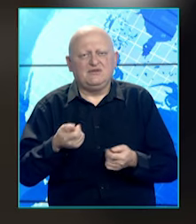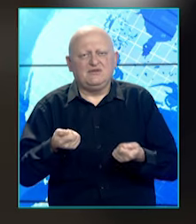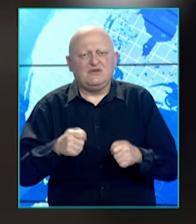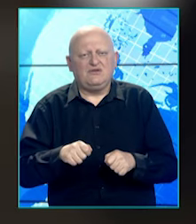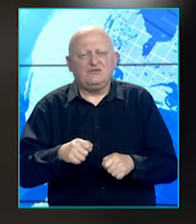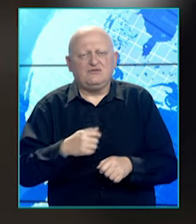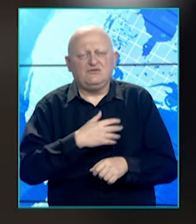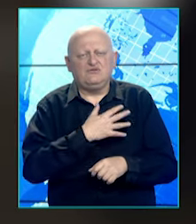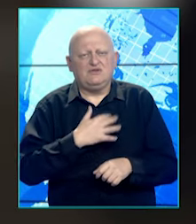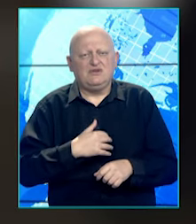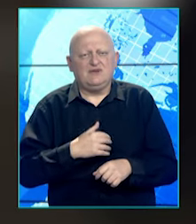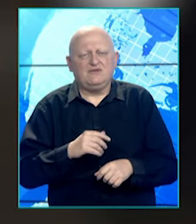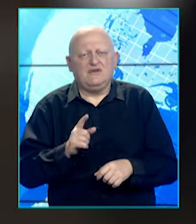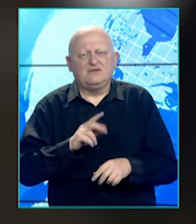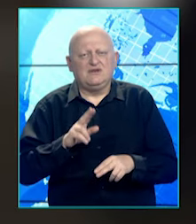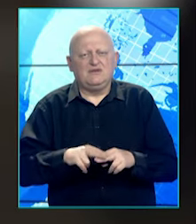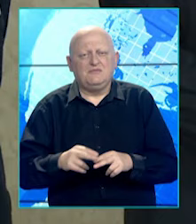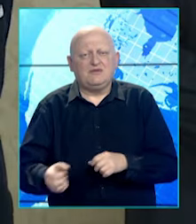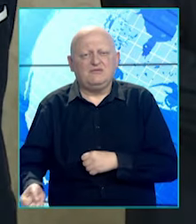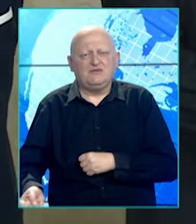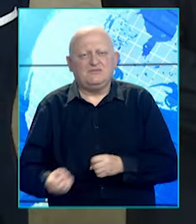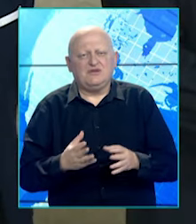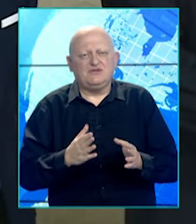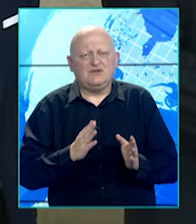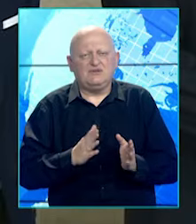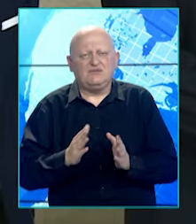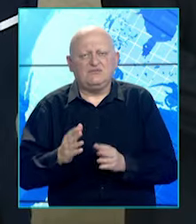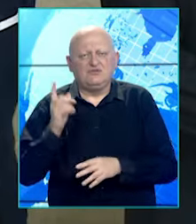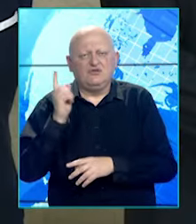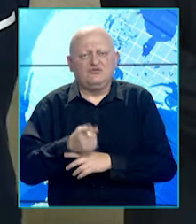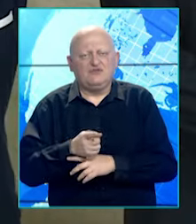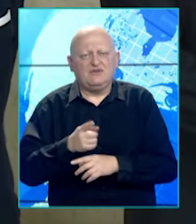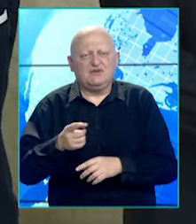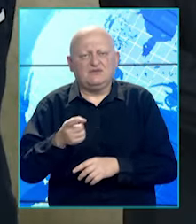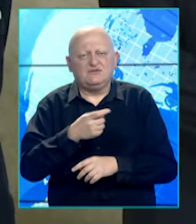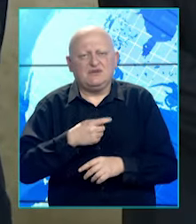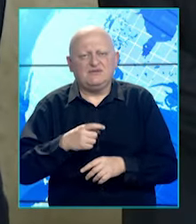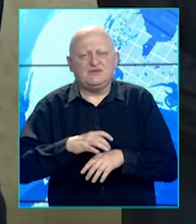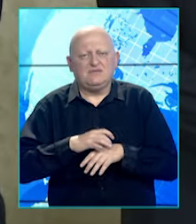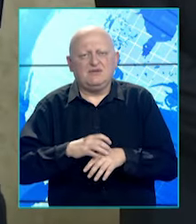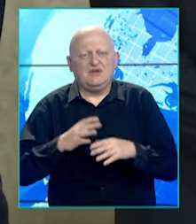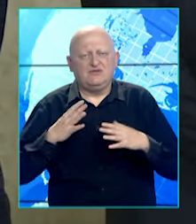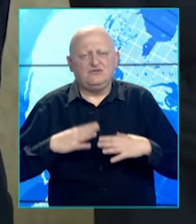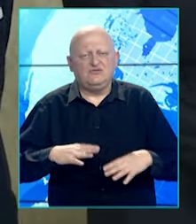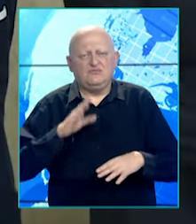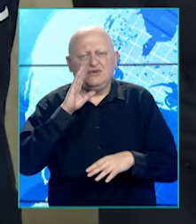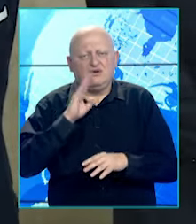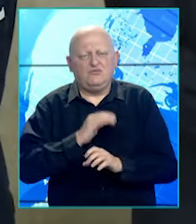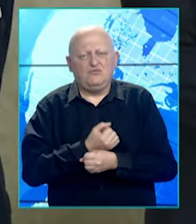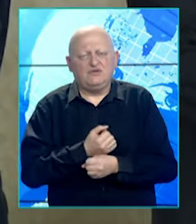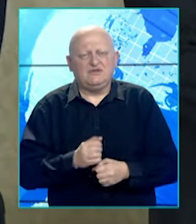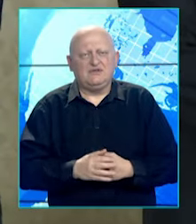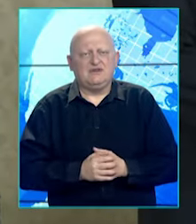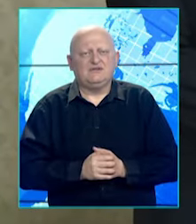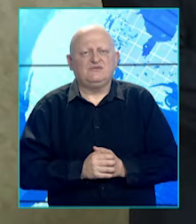Izetbegovićem. Također zaključio je da je Hrvatska nepravedno isključena iz procesa odlučivanja kroz Savez za implementaciju mira